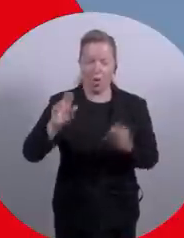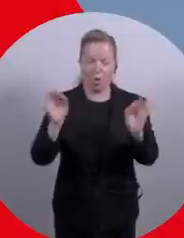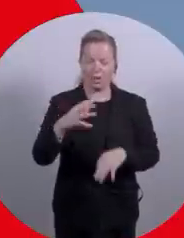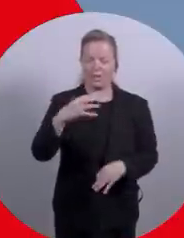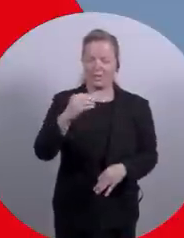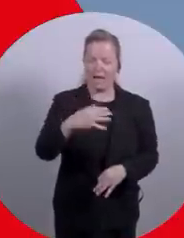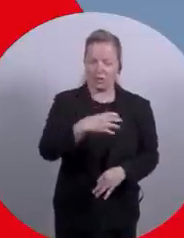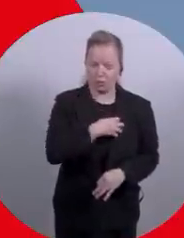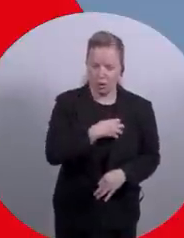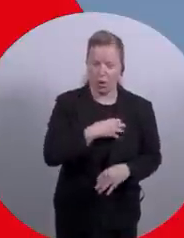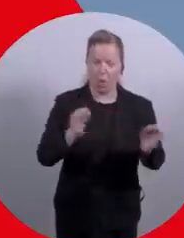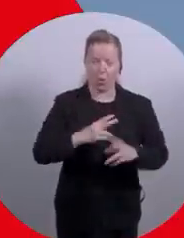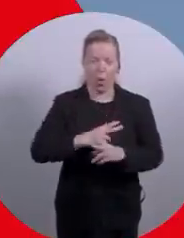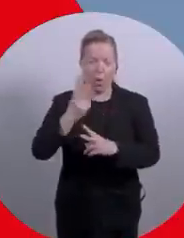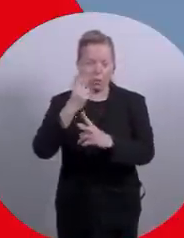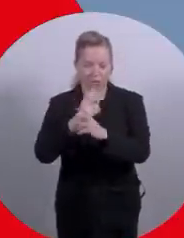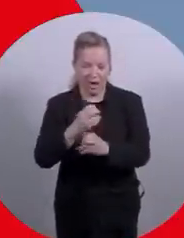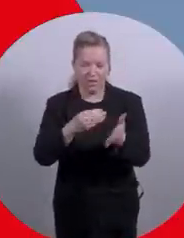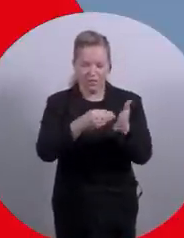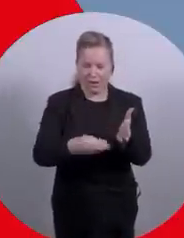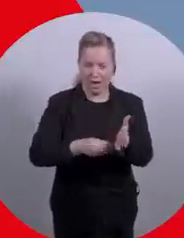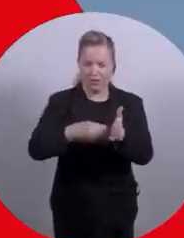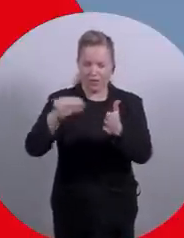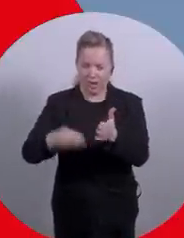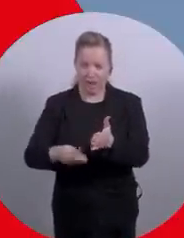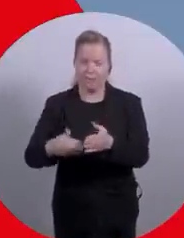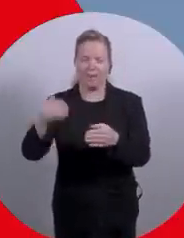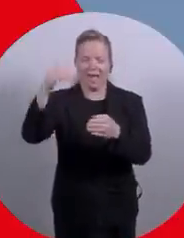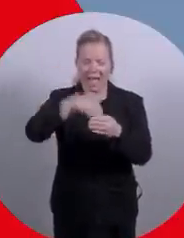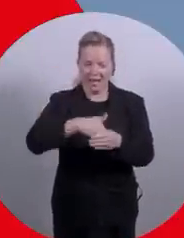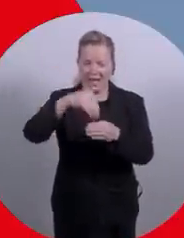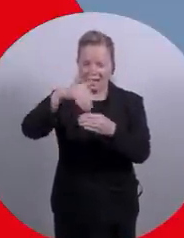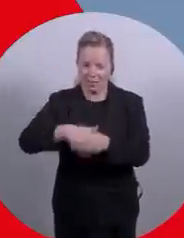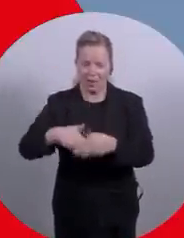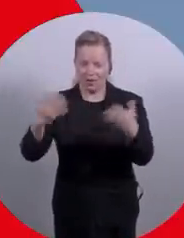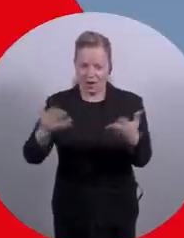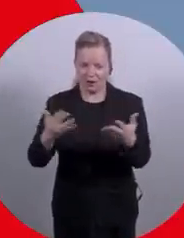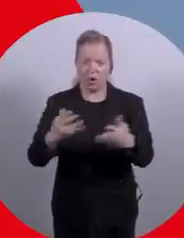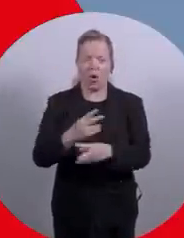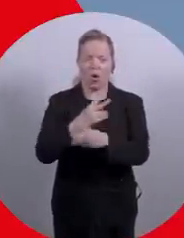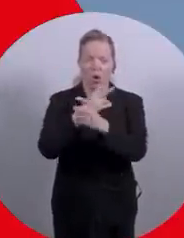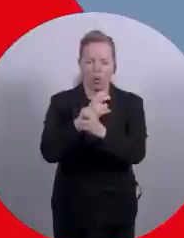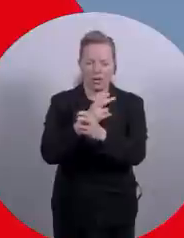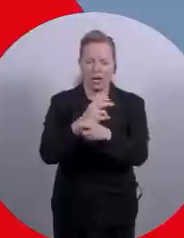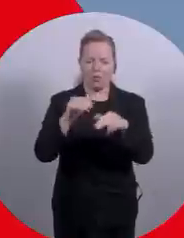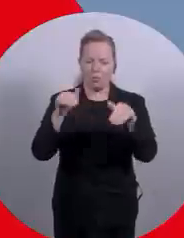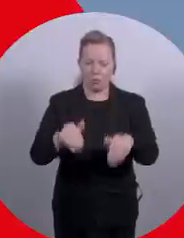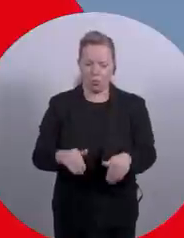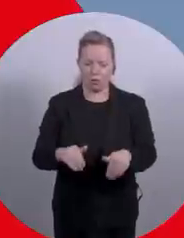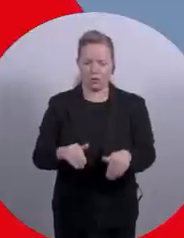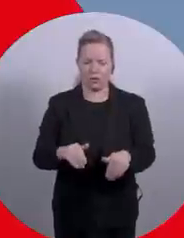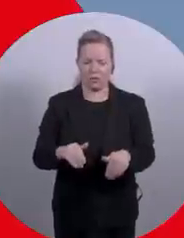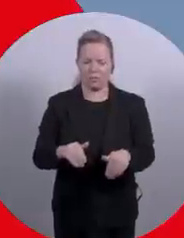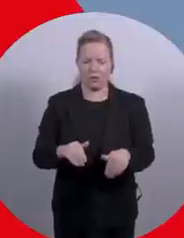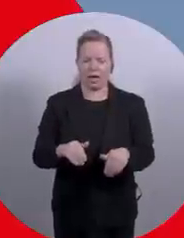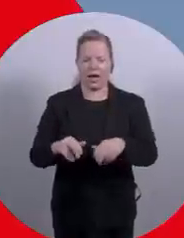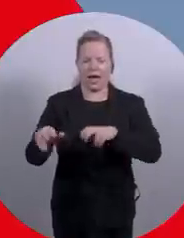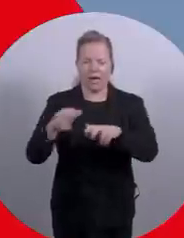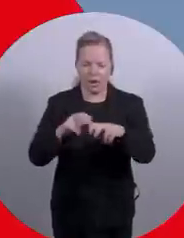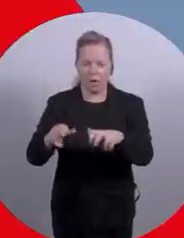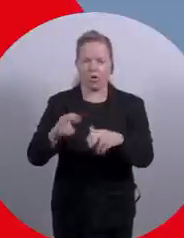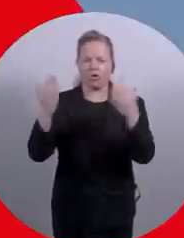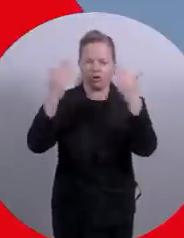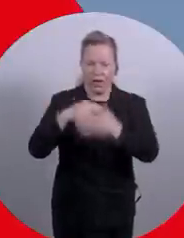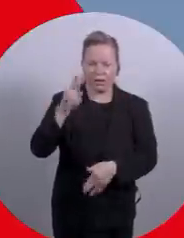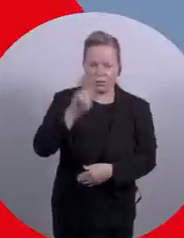der Vertrag in Oberösterreich der inhaltet jedes Mal Österreich muss im Bund in der Regierung schwarz-blau oder